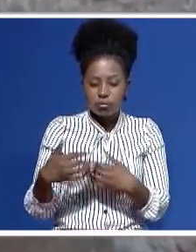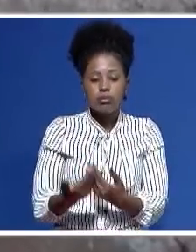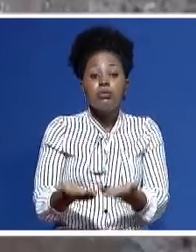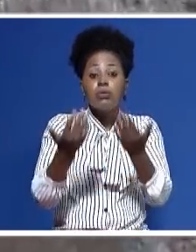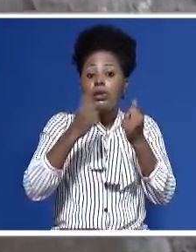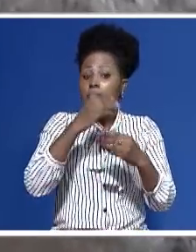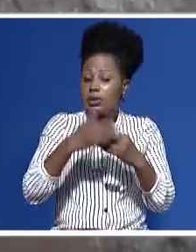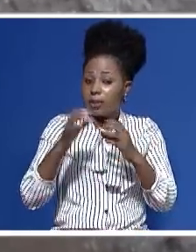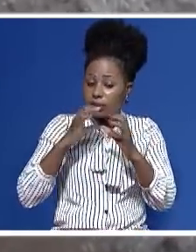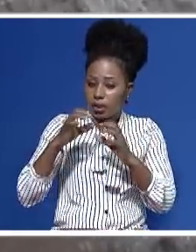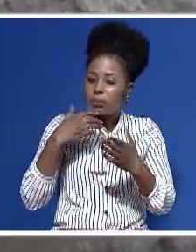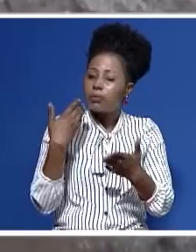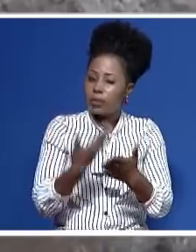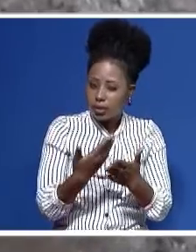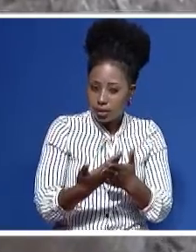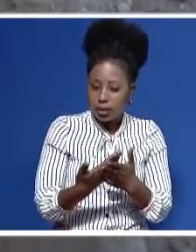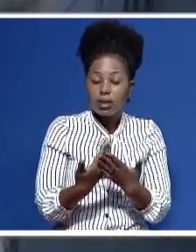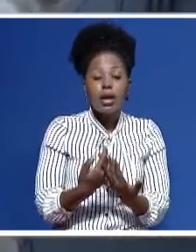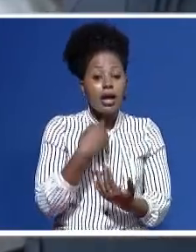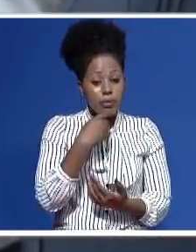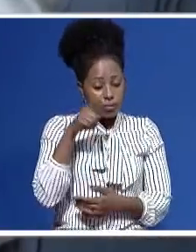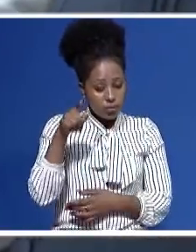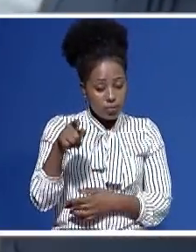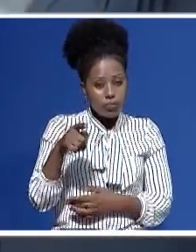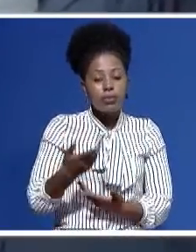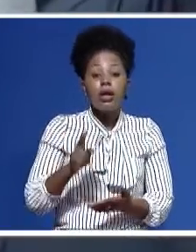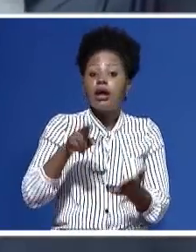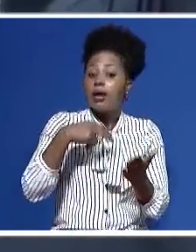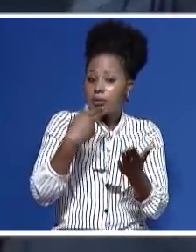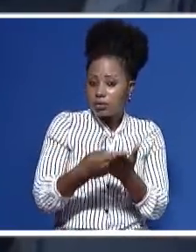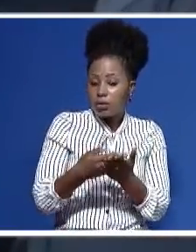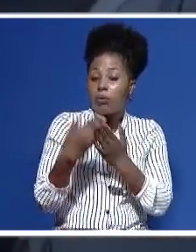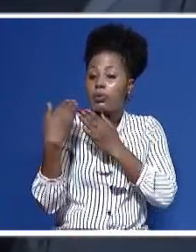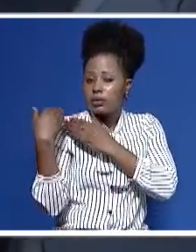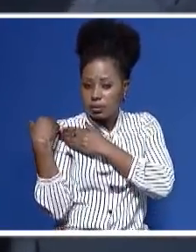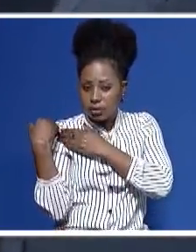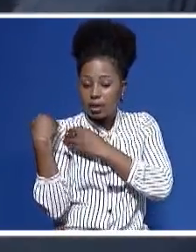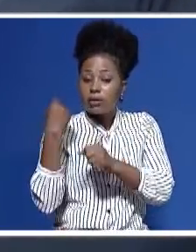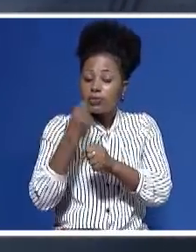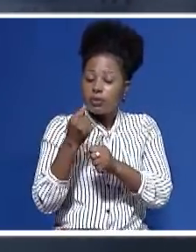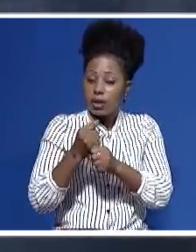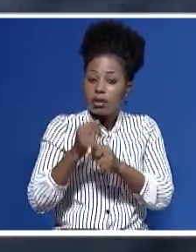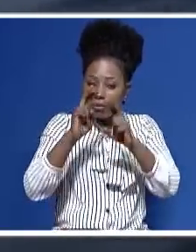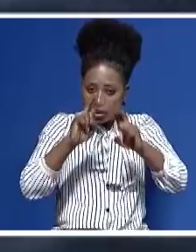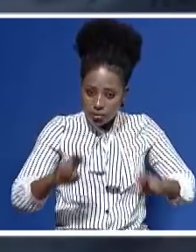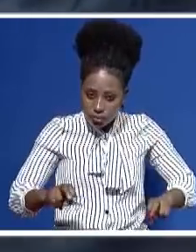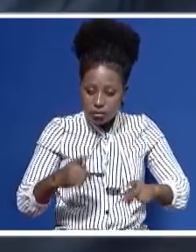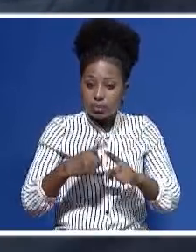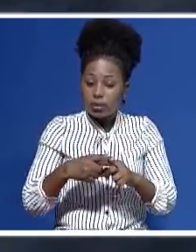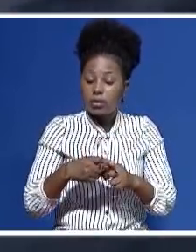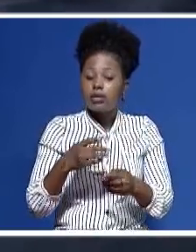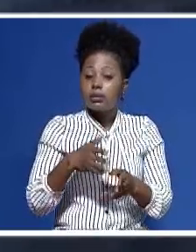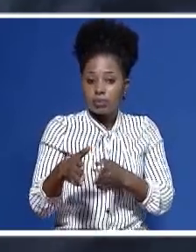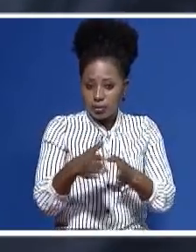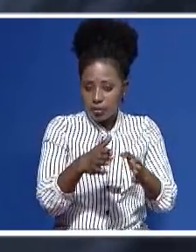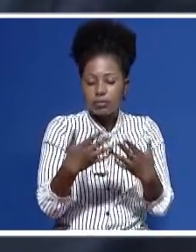kurejesha mawasiliano haraka. Amesema Andalwisye ameshindwa kuwajibika kwa kufanya ukaguzi wa mara kwa mara wa